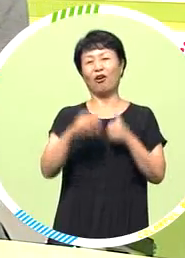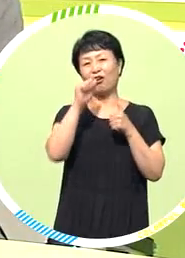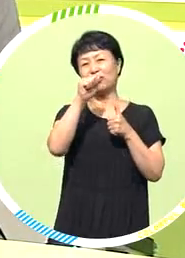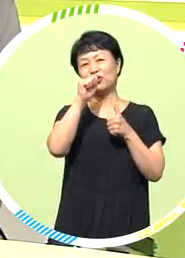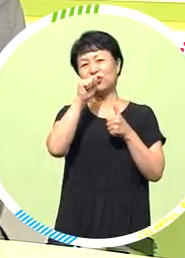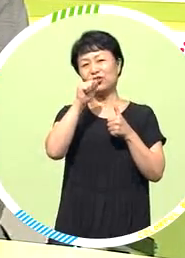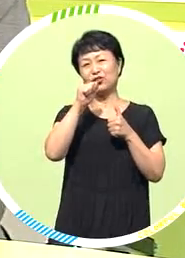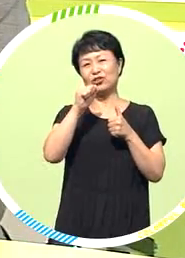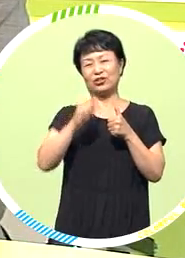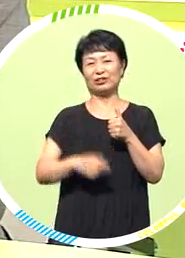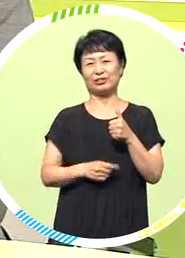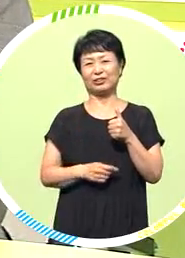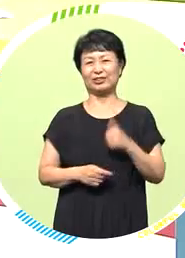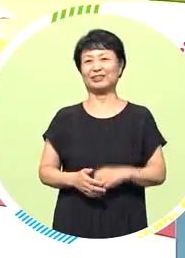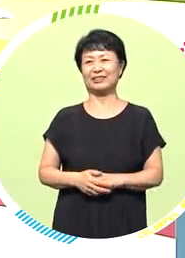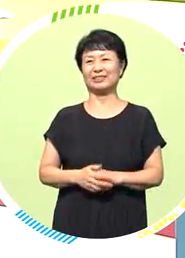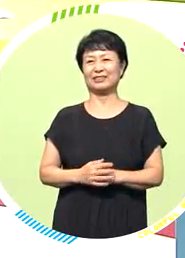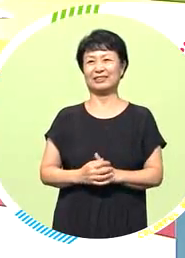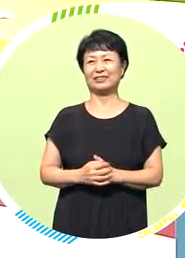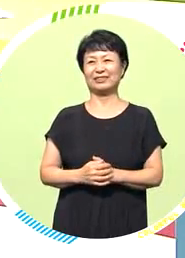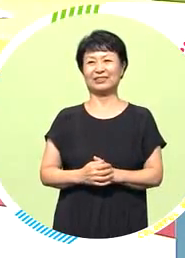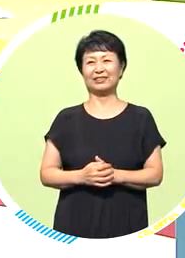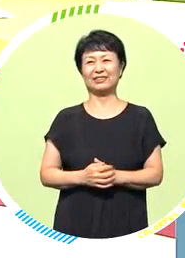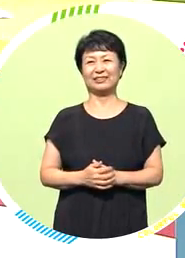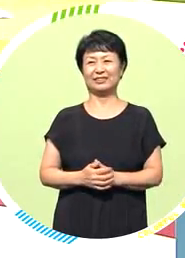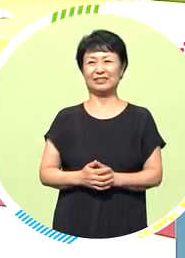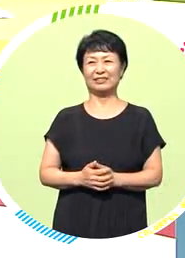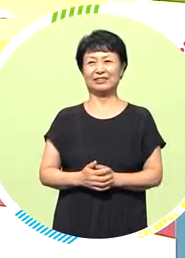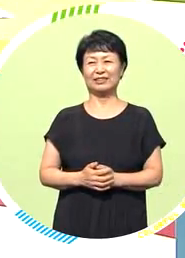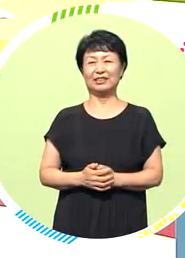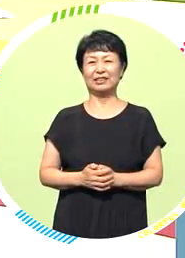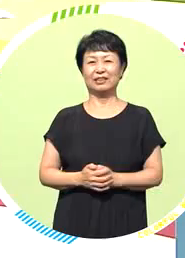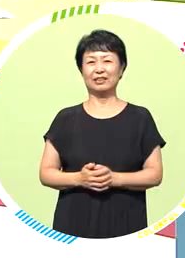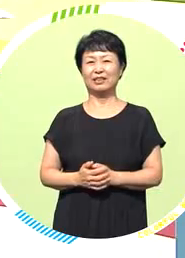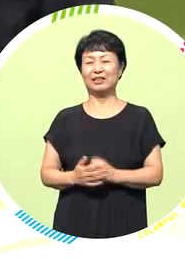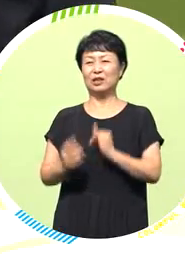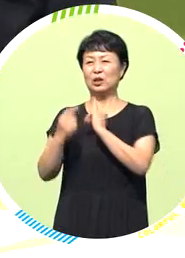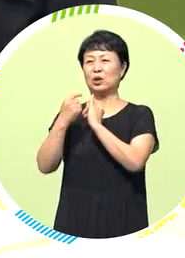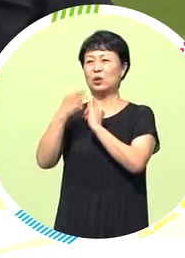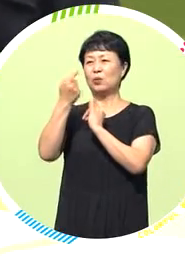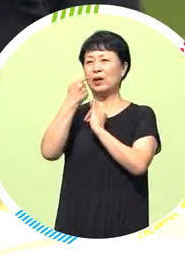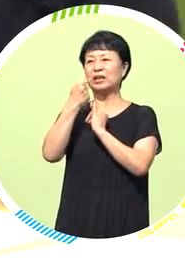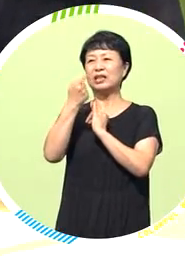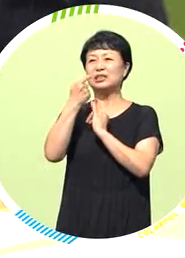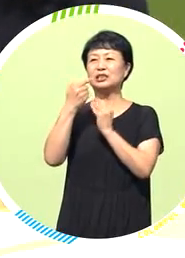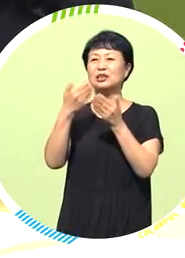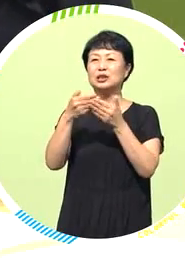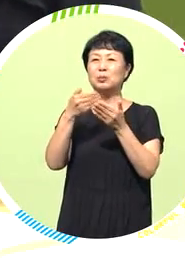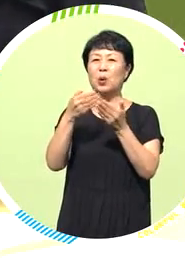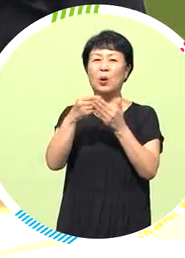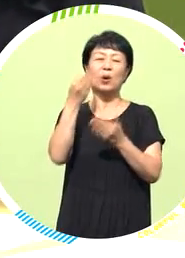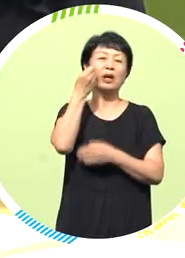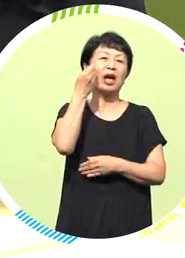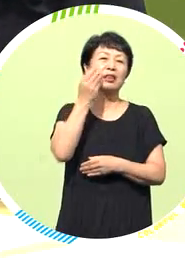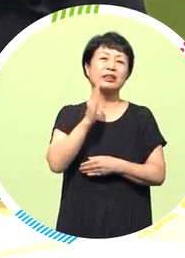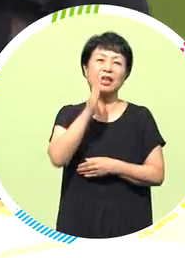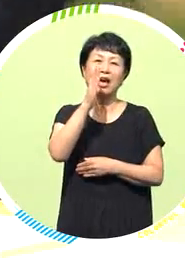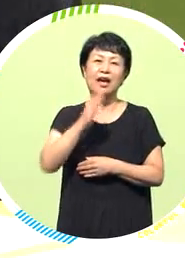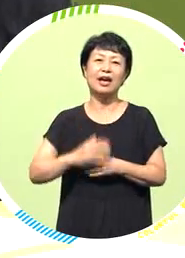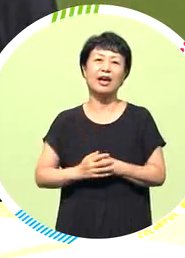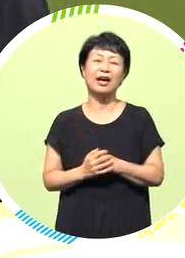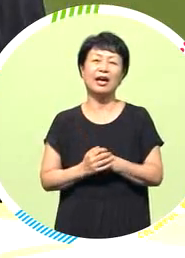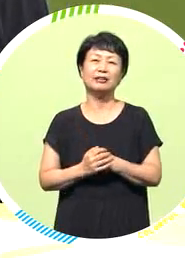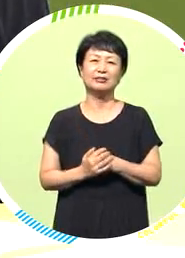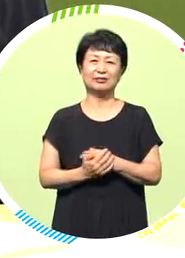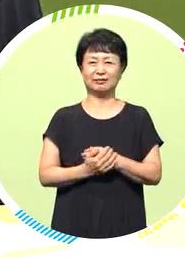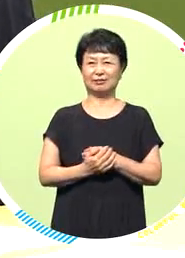ょっと羨ましいな。 羨ましいでしょ。いいでしょこれ。 ちょっと私もやってほしいな。 そうそう、じゃあ 私もぜひ。 超可愛くします。 え、